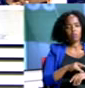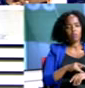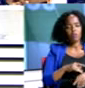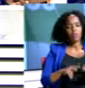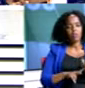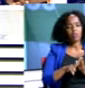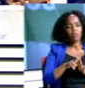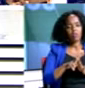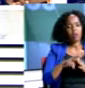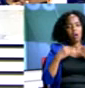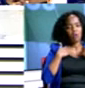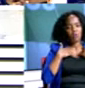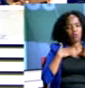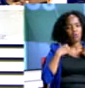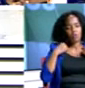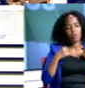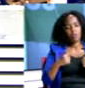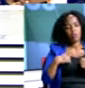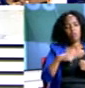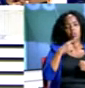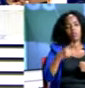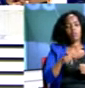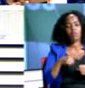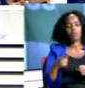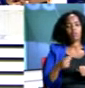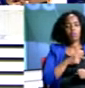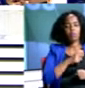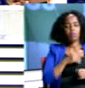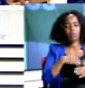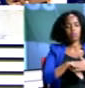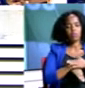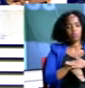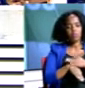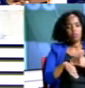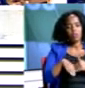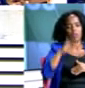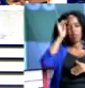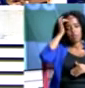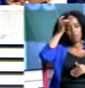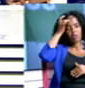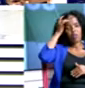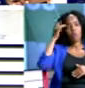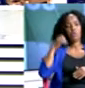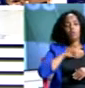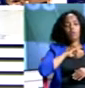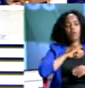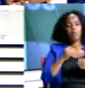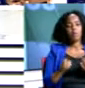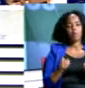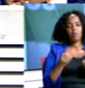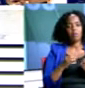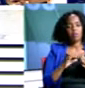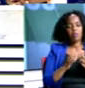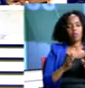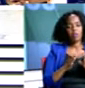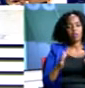danda jedi namni baye shakku danda wanti sodanam ke busuf kan akumbe kamu diben qufa baye gudda namni baye qufa qaba